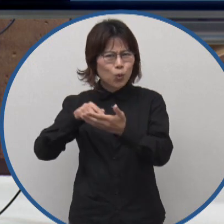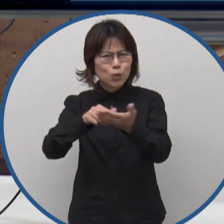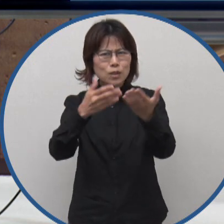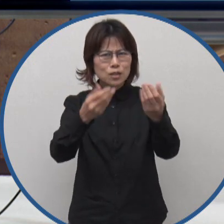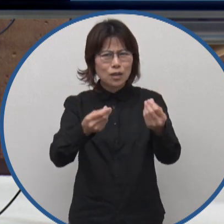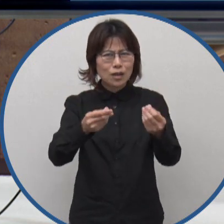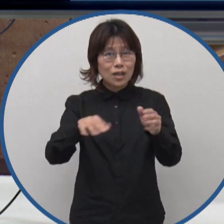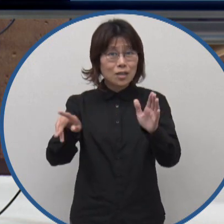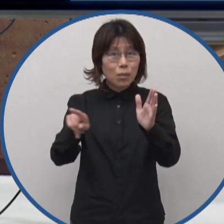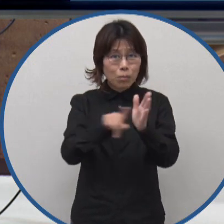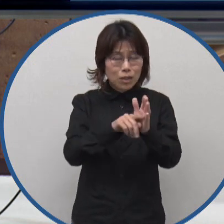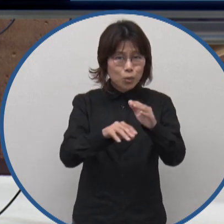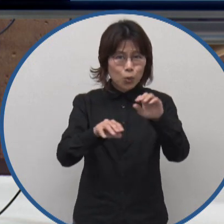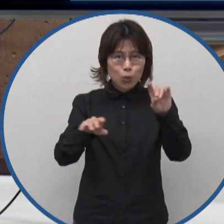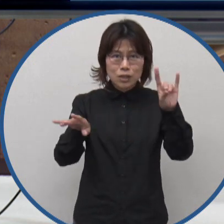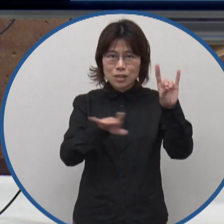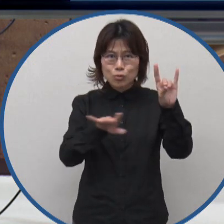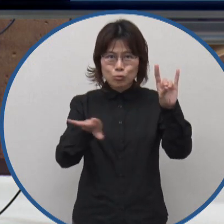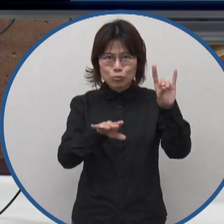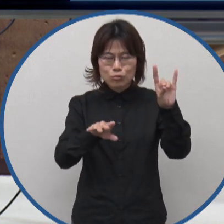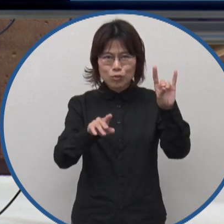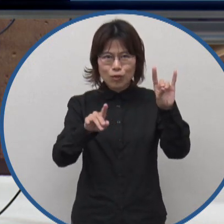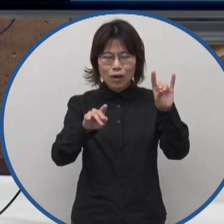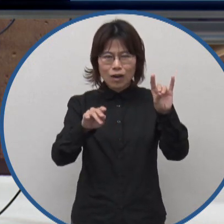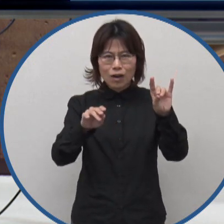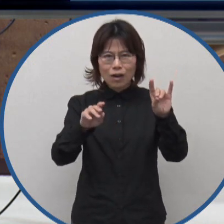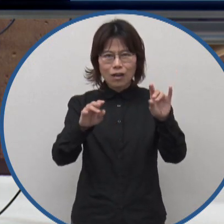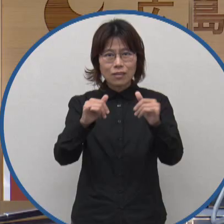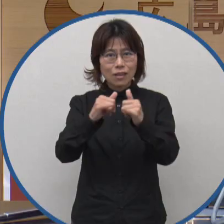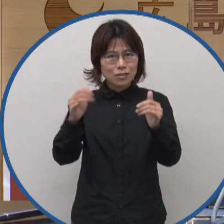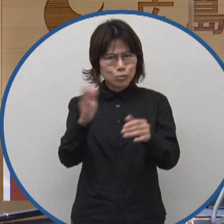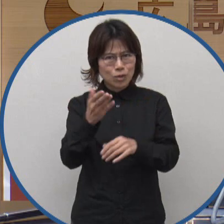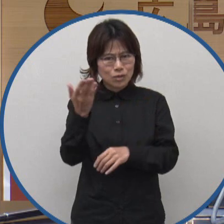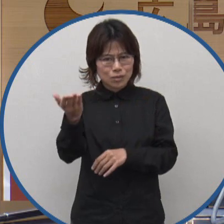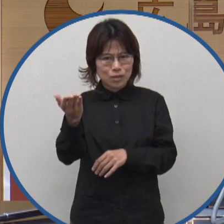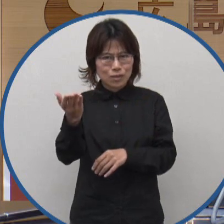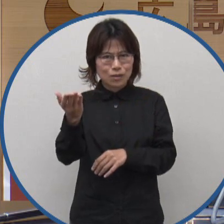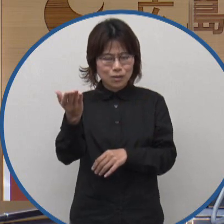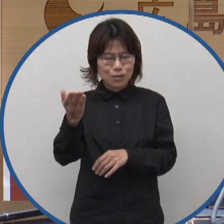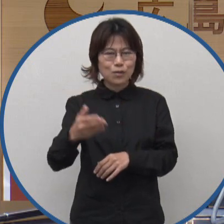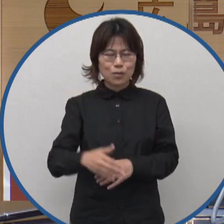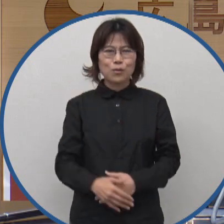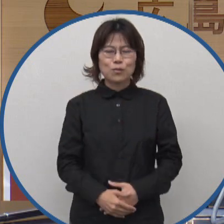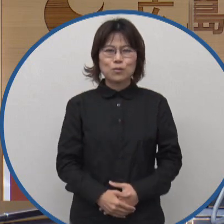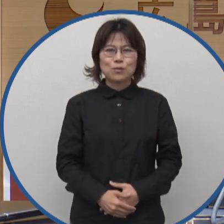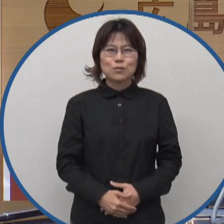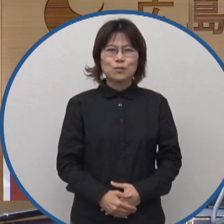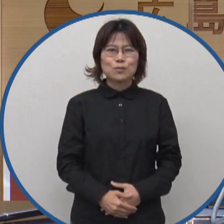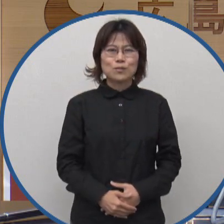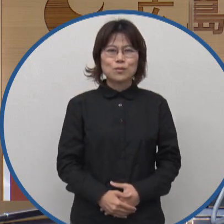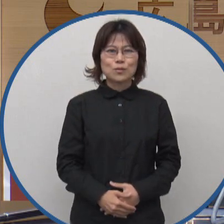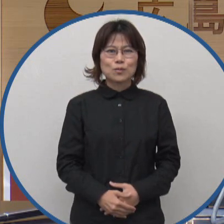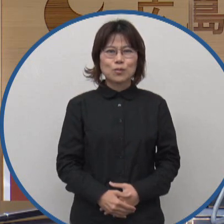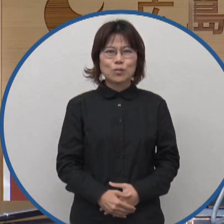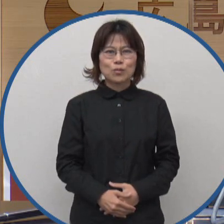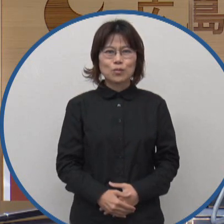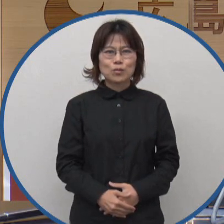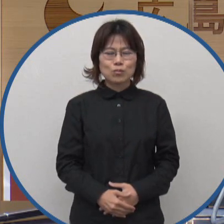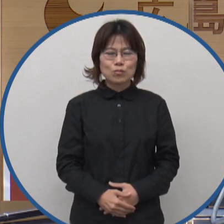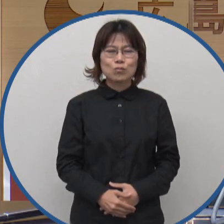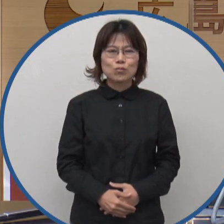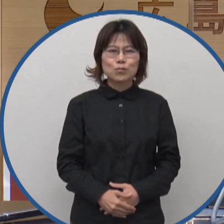の基準というのは何人を置いて要請してきたんでしょう。 いや基本的にはです